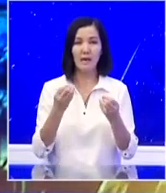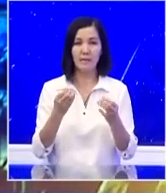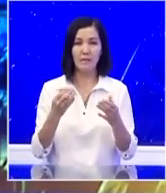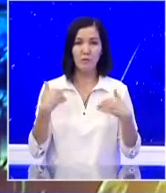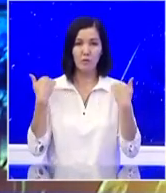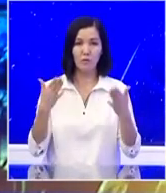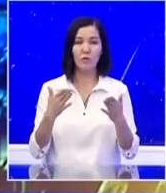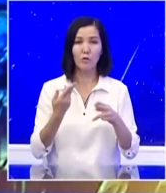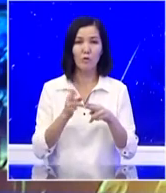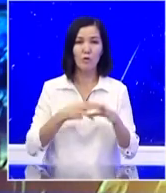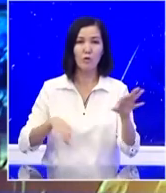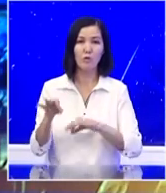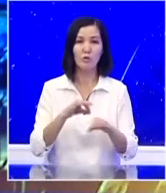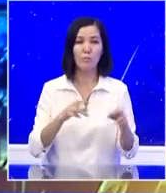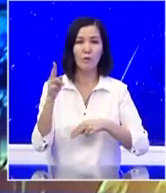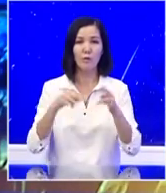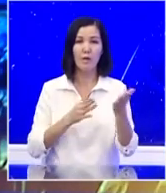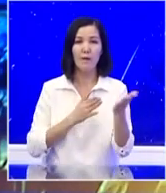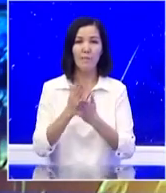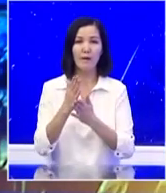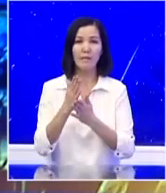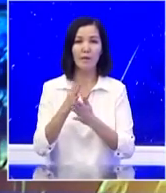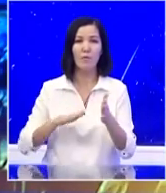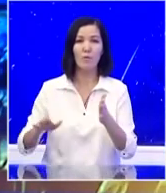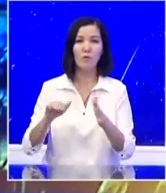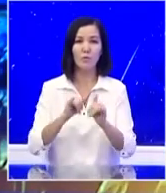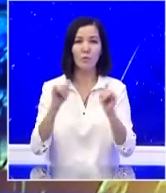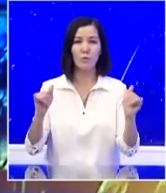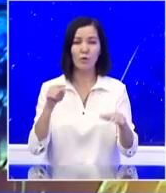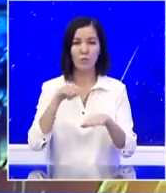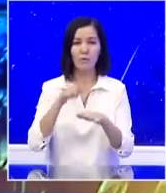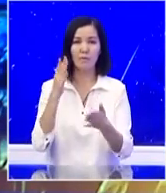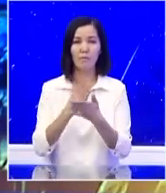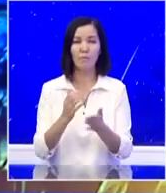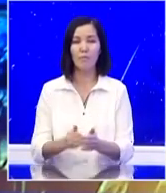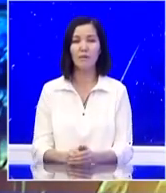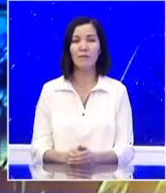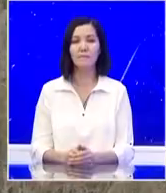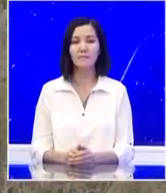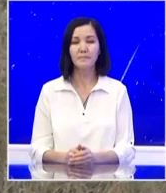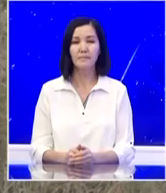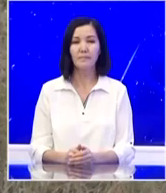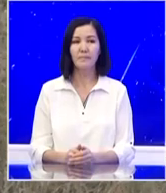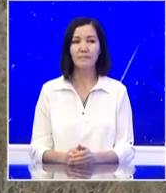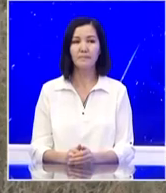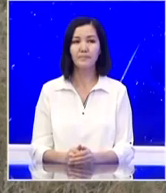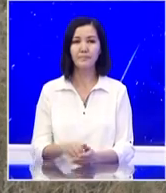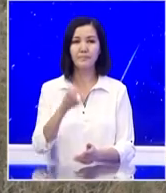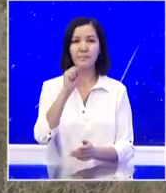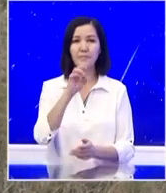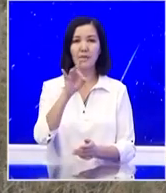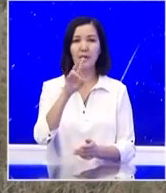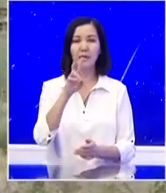көтерілді. Өйткені жоба индустриалды бағытқа бет бұрған өңірлердің өркендеуіне сеп болмақ. Арна индустриалды